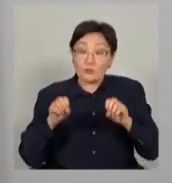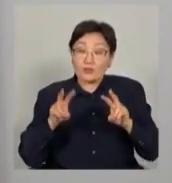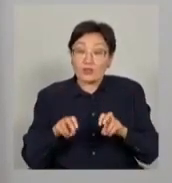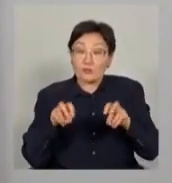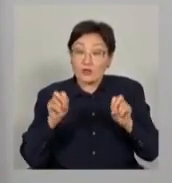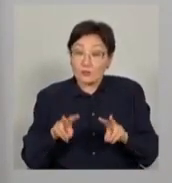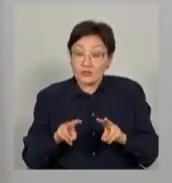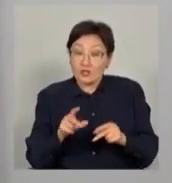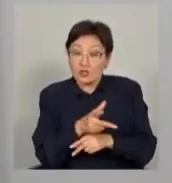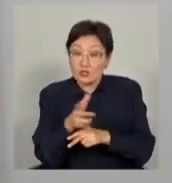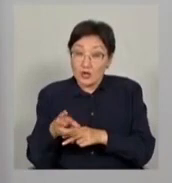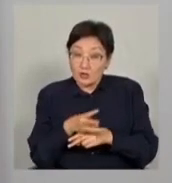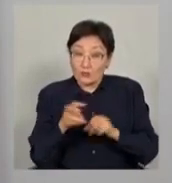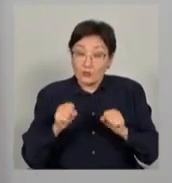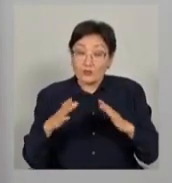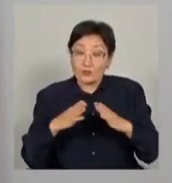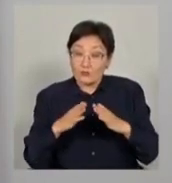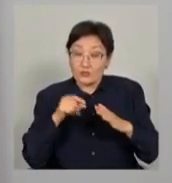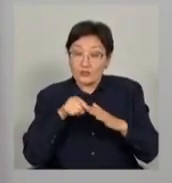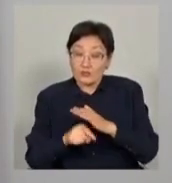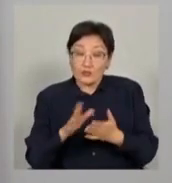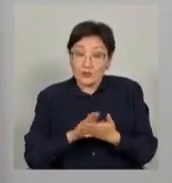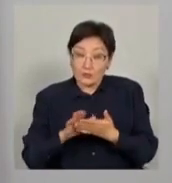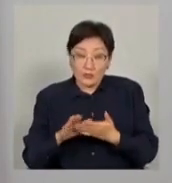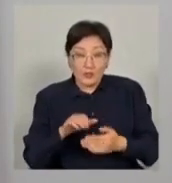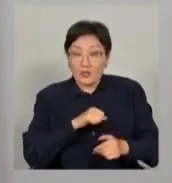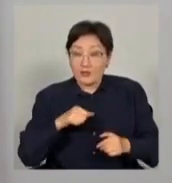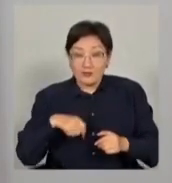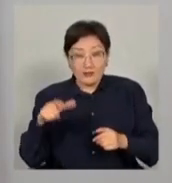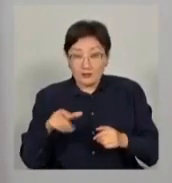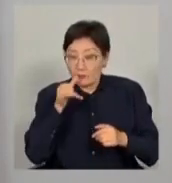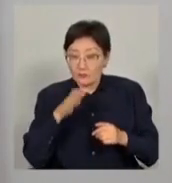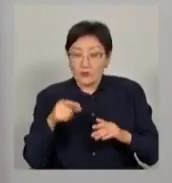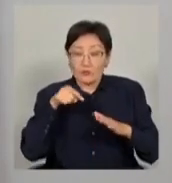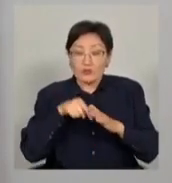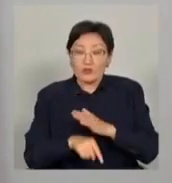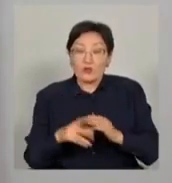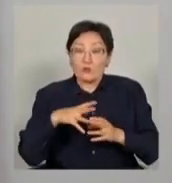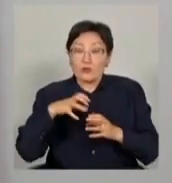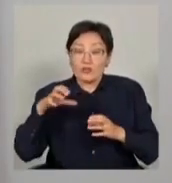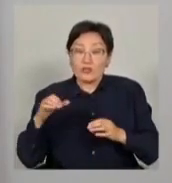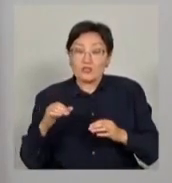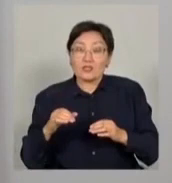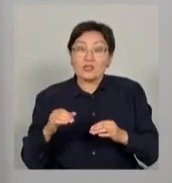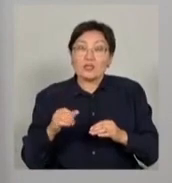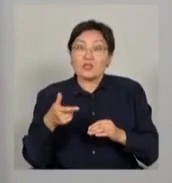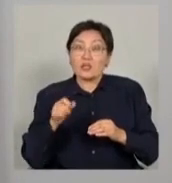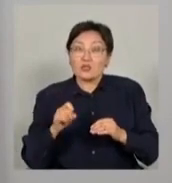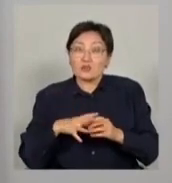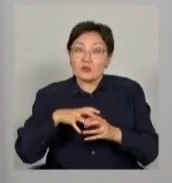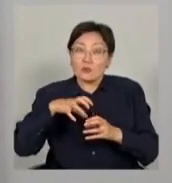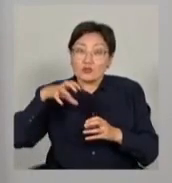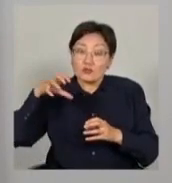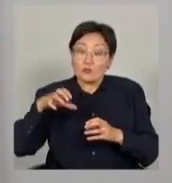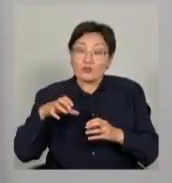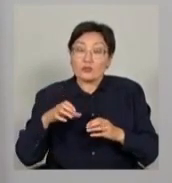арнайы мамандар ғана шаша алады. Оны пәтерде пайдалануға мүлдем болмайды. Күкірт құрамы бар түтін тектес дәрі газ бөледі, жоғары